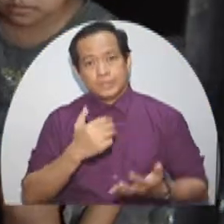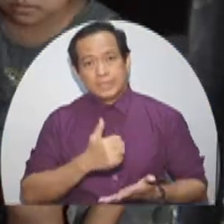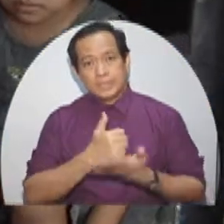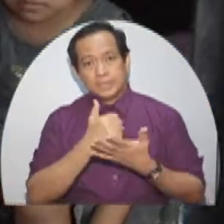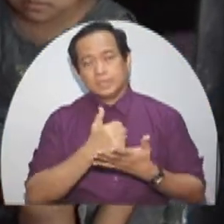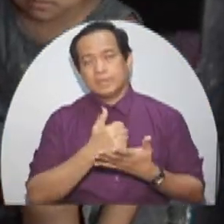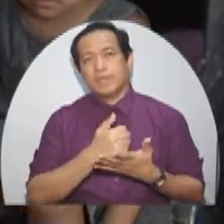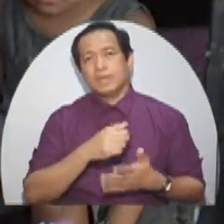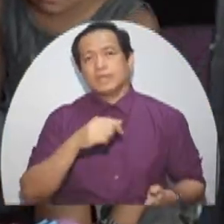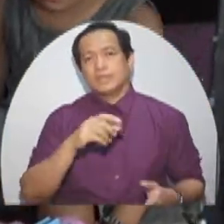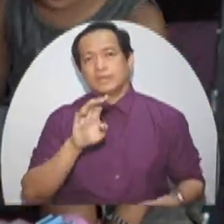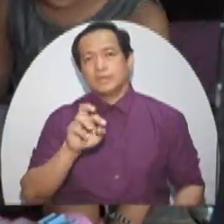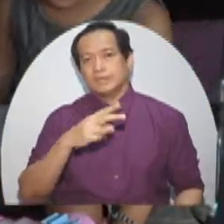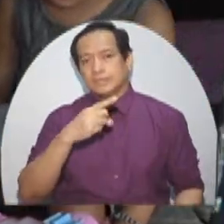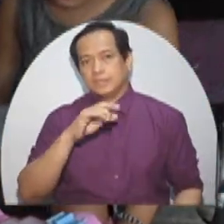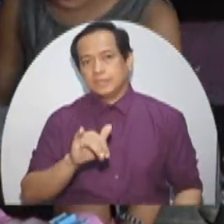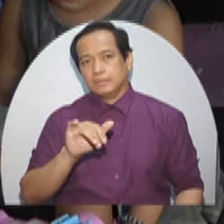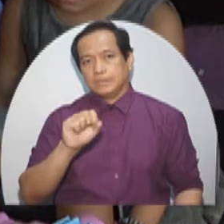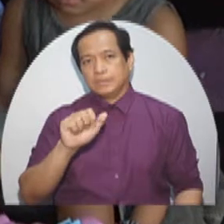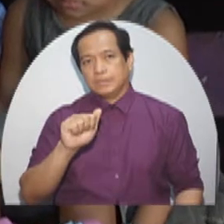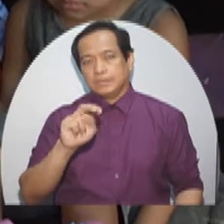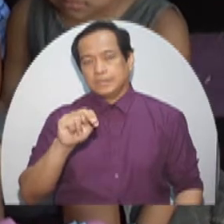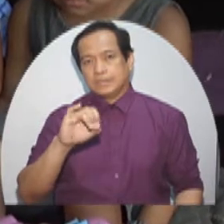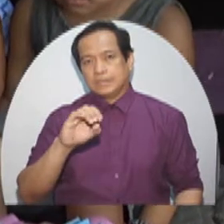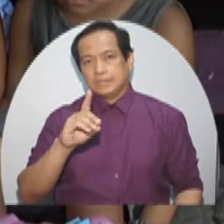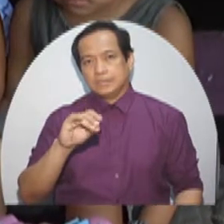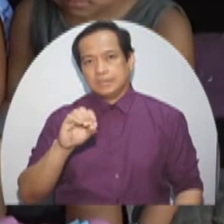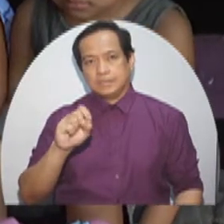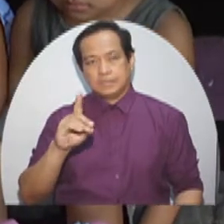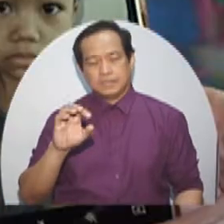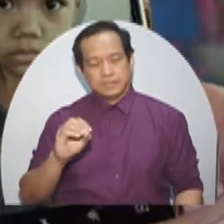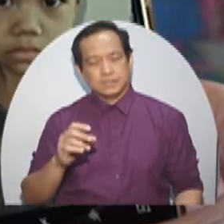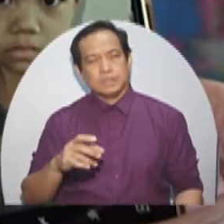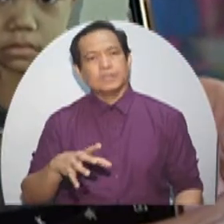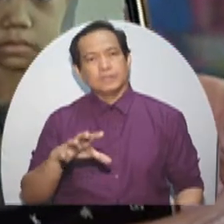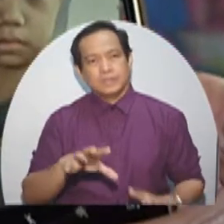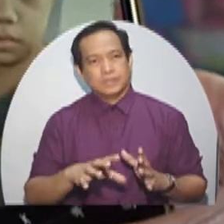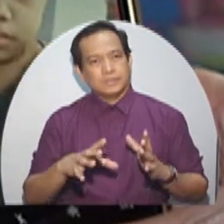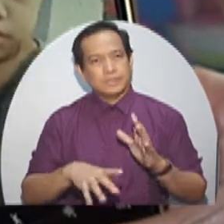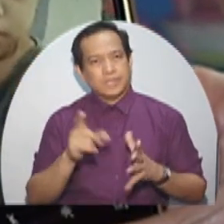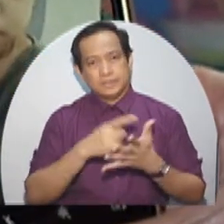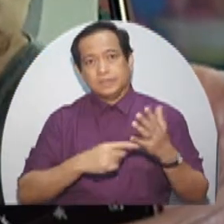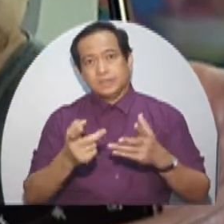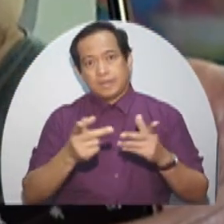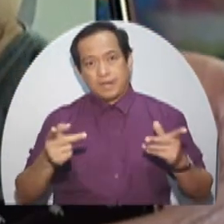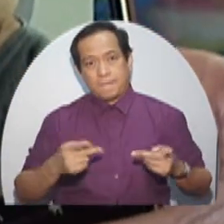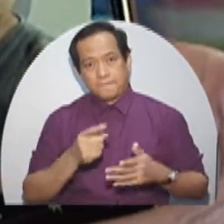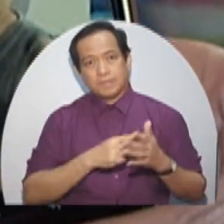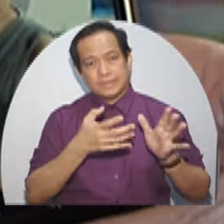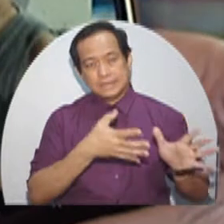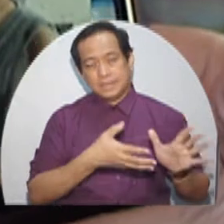Sa tulong ng barangay San Isidro Annex, natunto namin ang bahay nila. Iniwan si Aniya ng kanyang mga